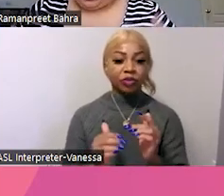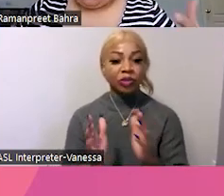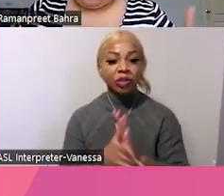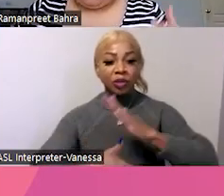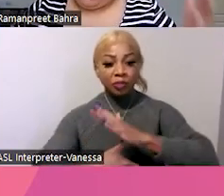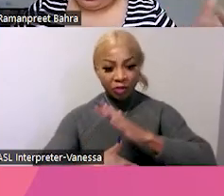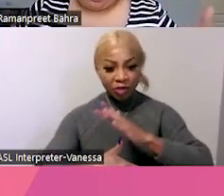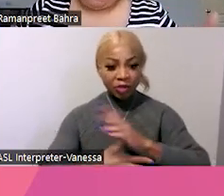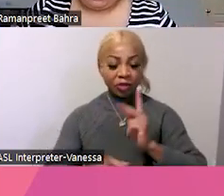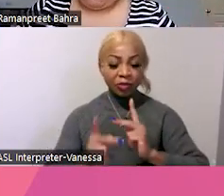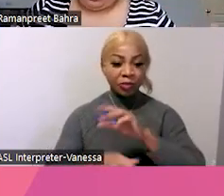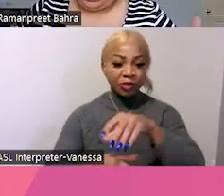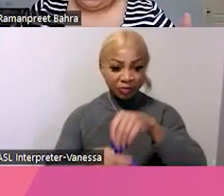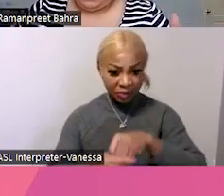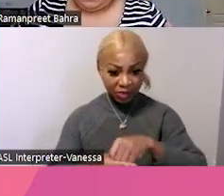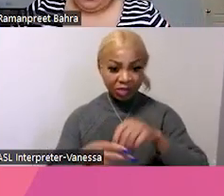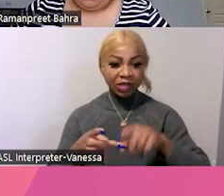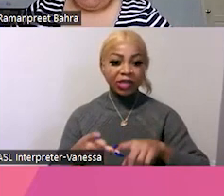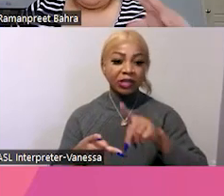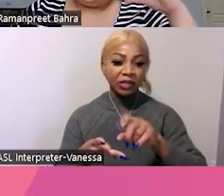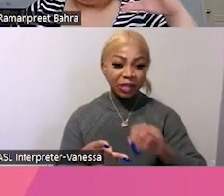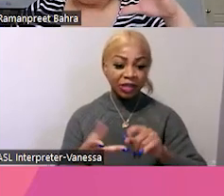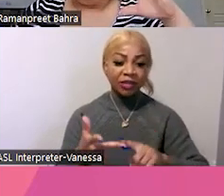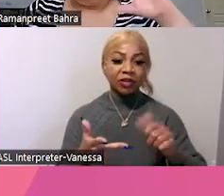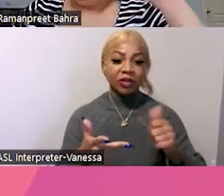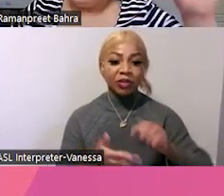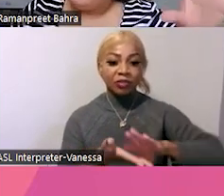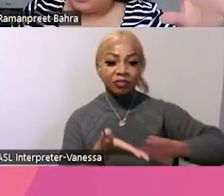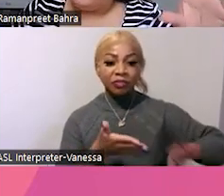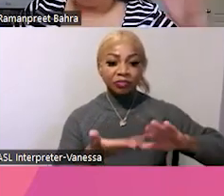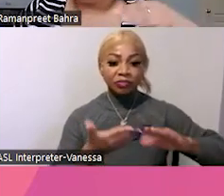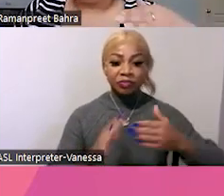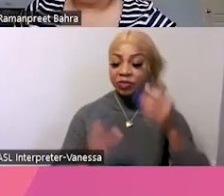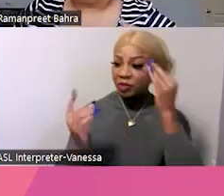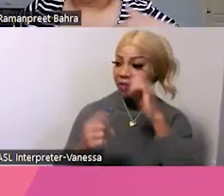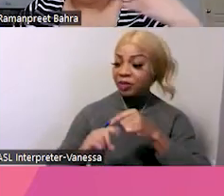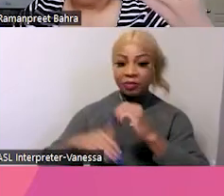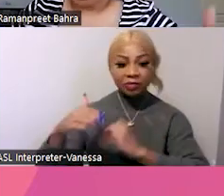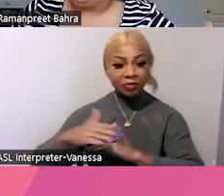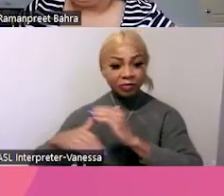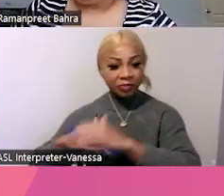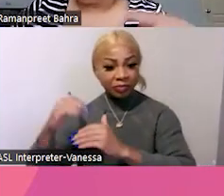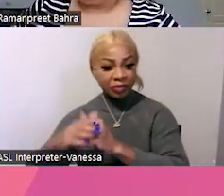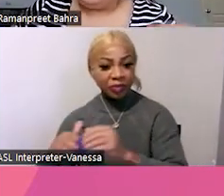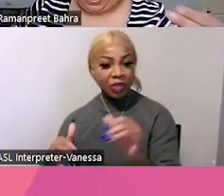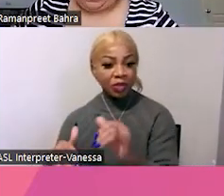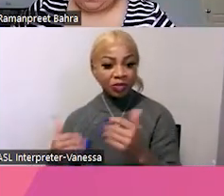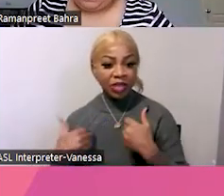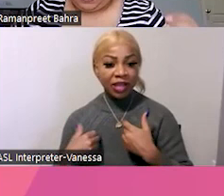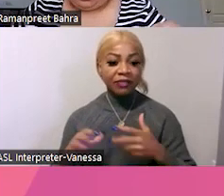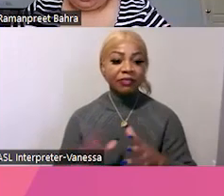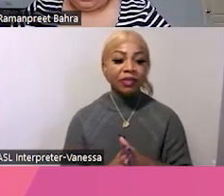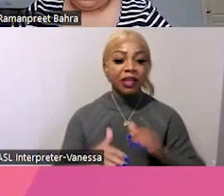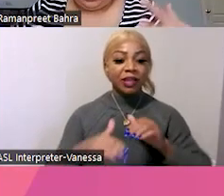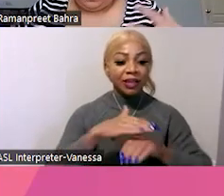de progresser vers l'accessibilité et la justice sociale. Lorsqu'on parle de l'intersectionnalité, nous